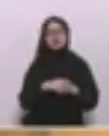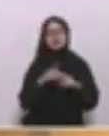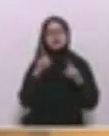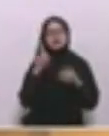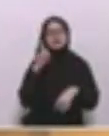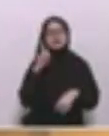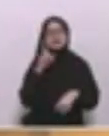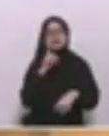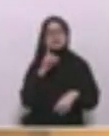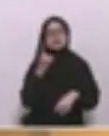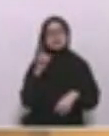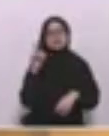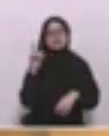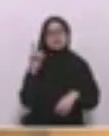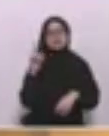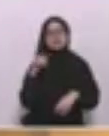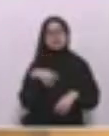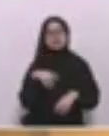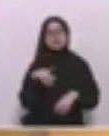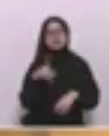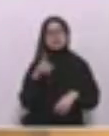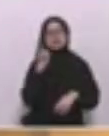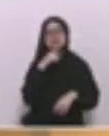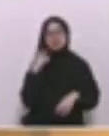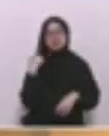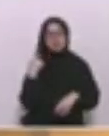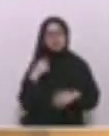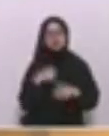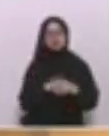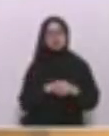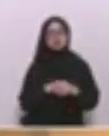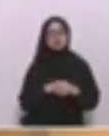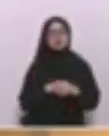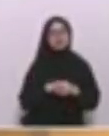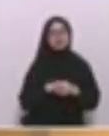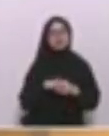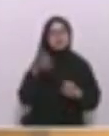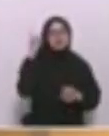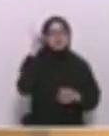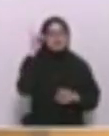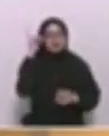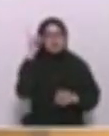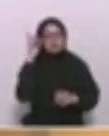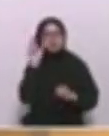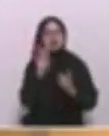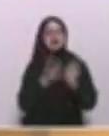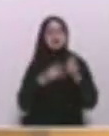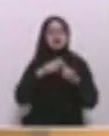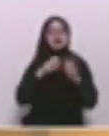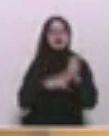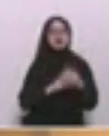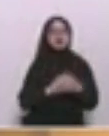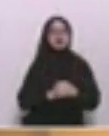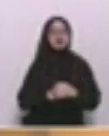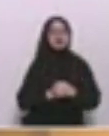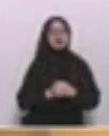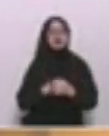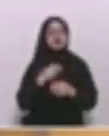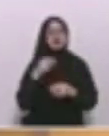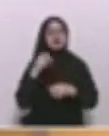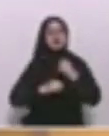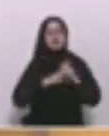1000 jadi Datanya juga agak keliru sehingga yang benar itu adalah 1000 yang akan kami lakukan dalam program